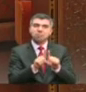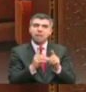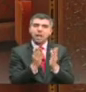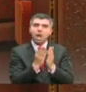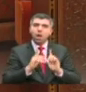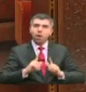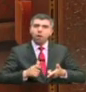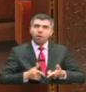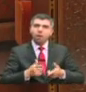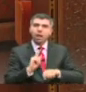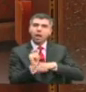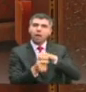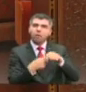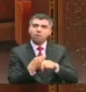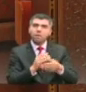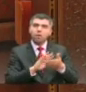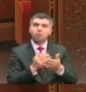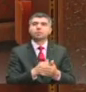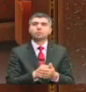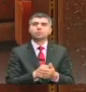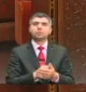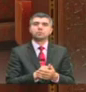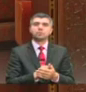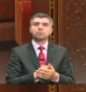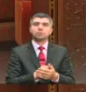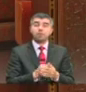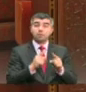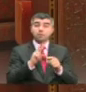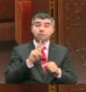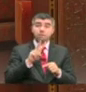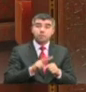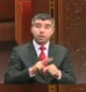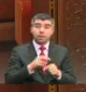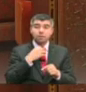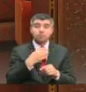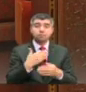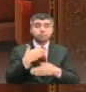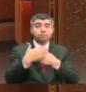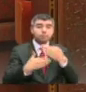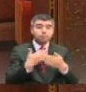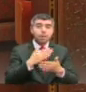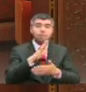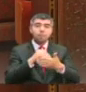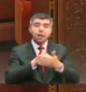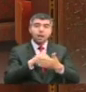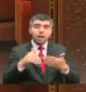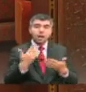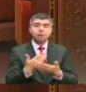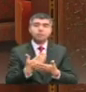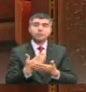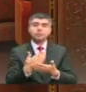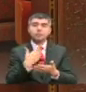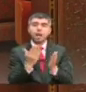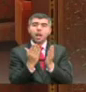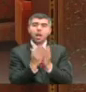العالم القروي، بحيث أن هناك تحديد للخريطة المدرسية يتم تحيينها سنويا من قبل لجان